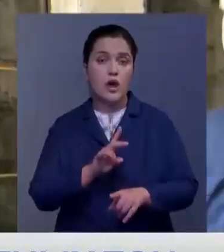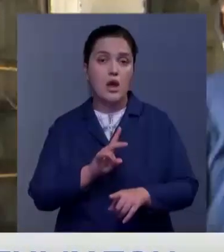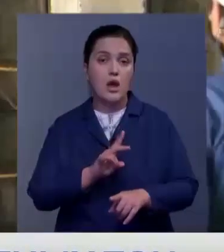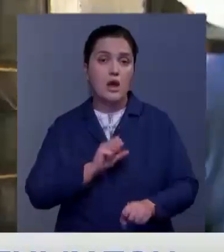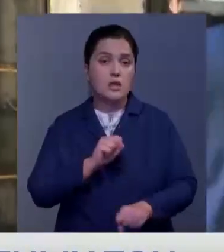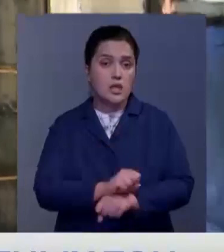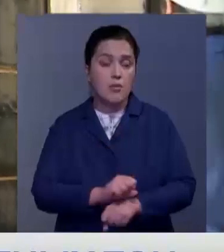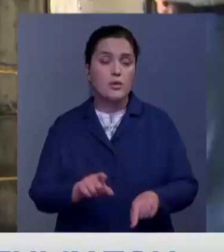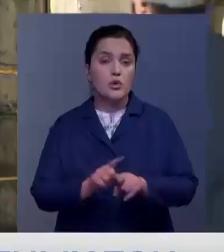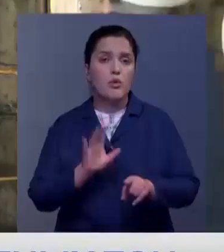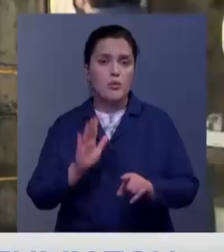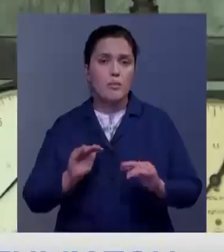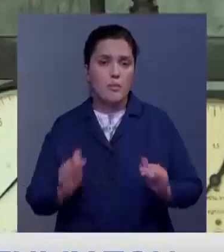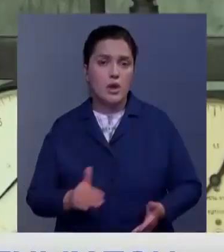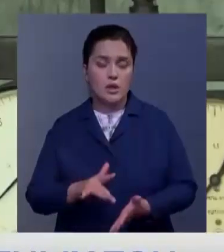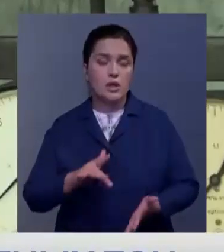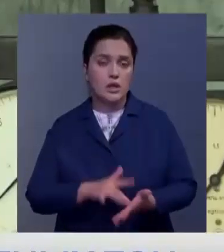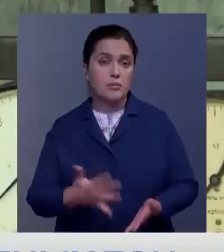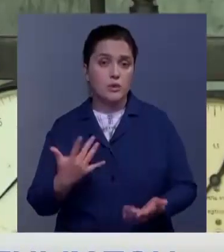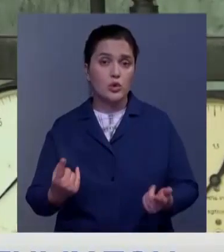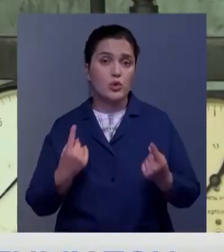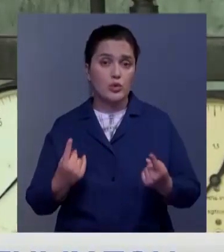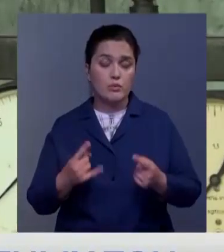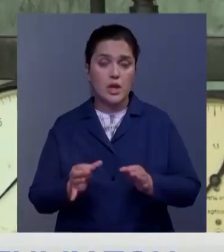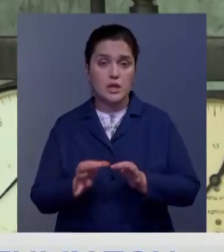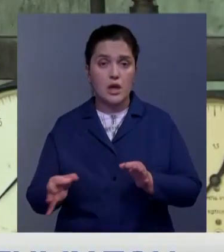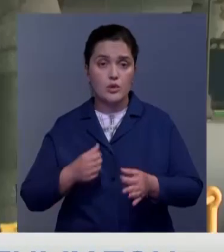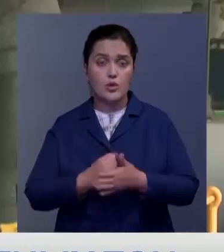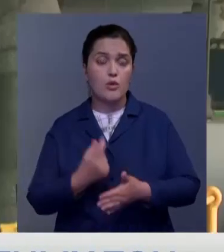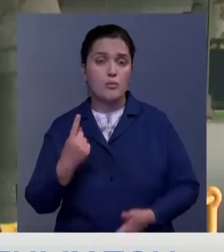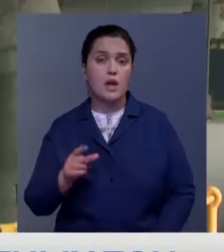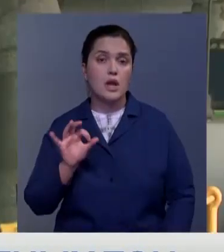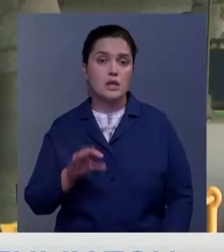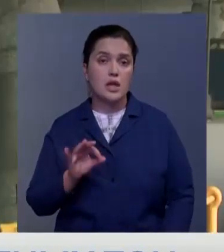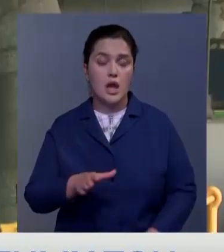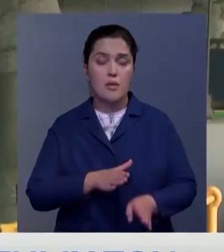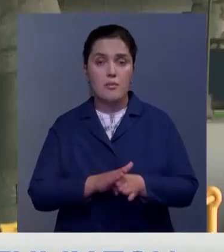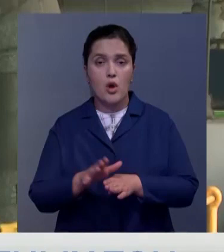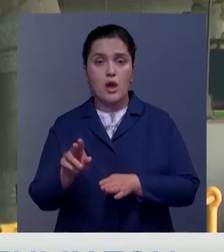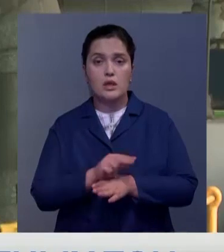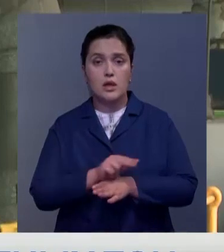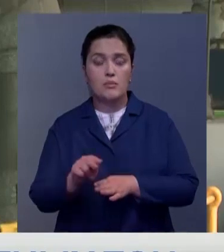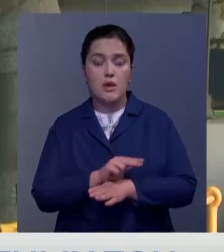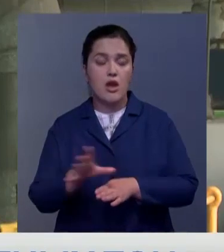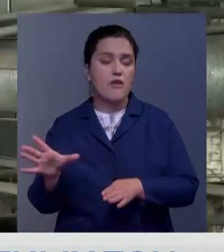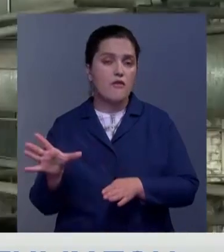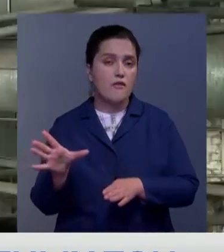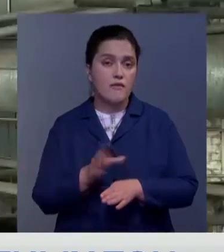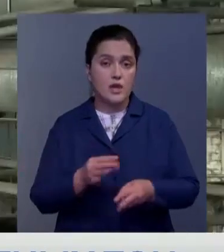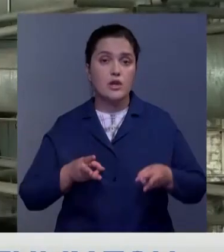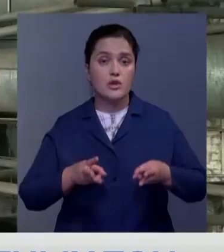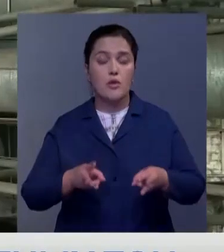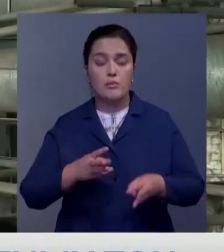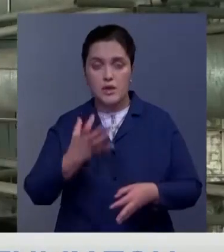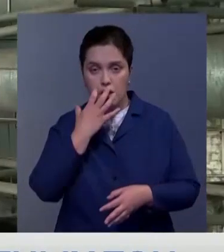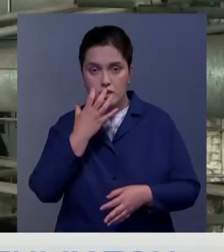и моногорода. В 5 крупных населенных пунктах до 1 октября капитально отремонтируют все теплоисточники. Вячеслав